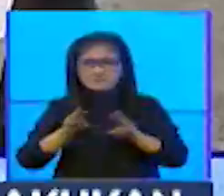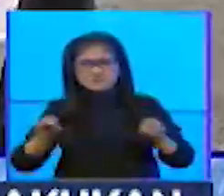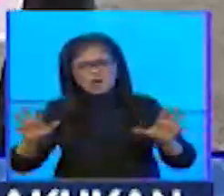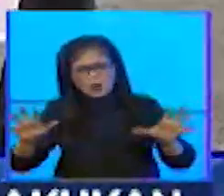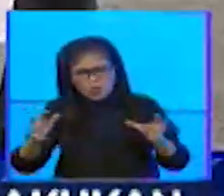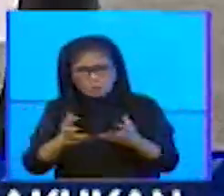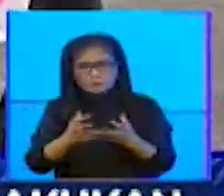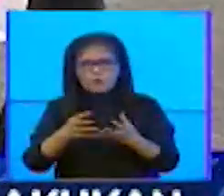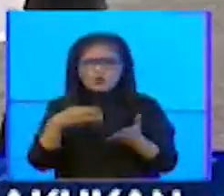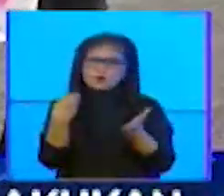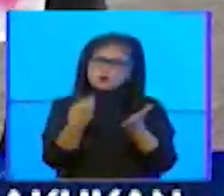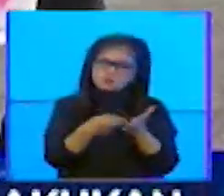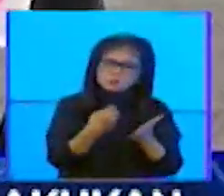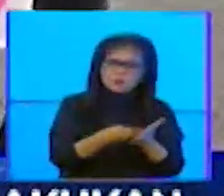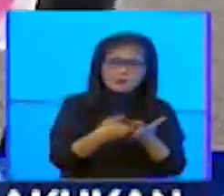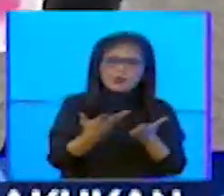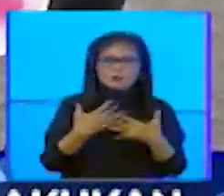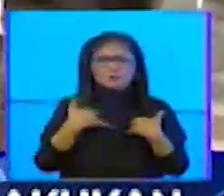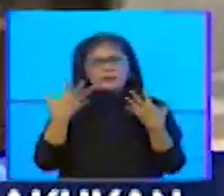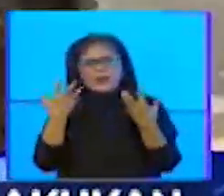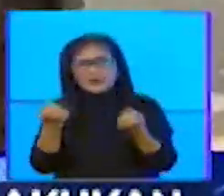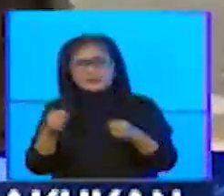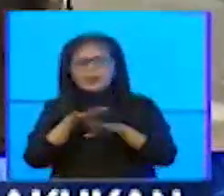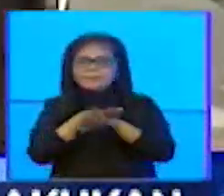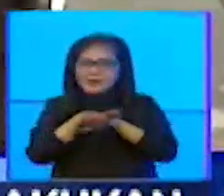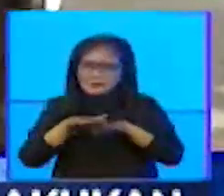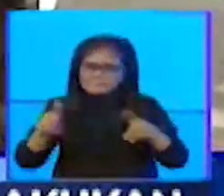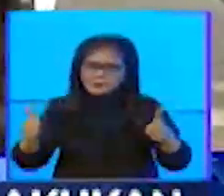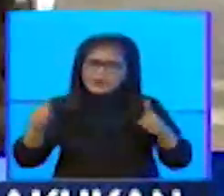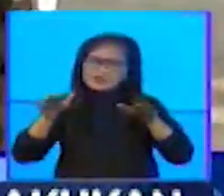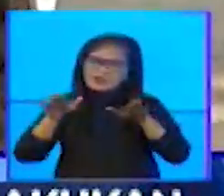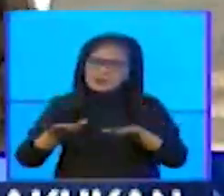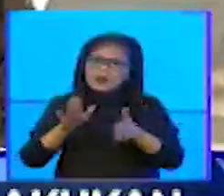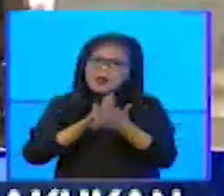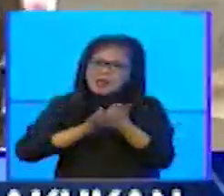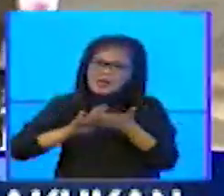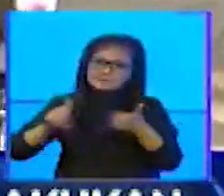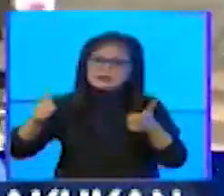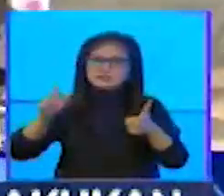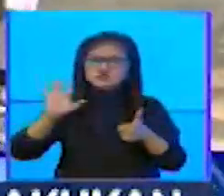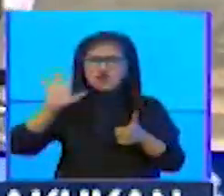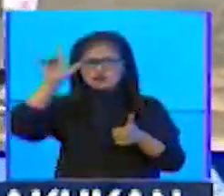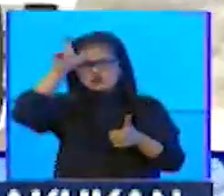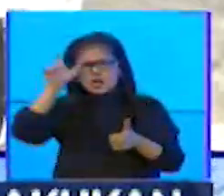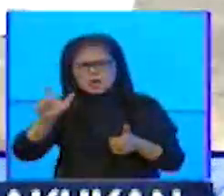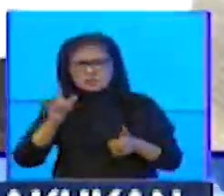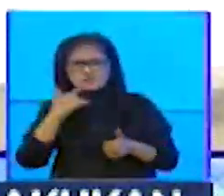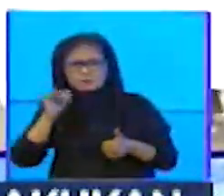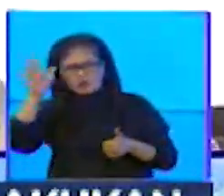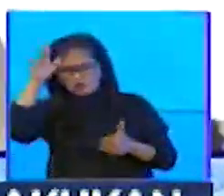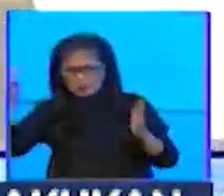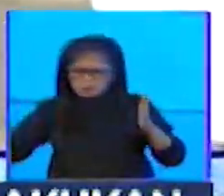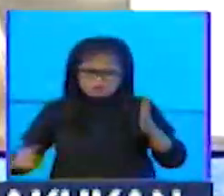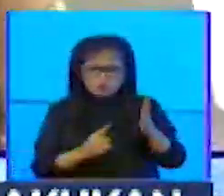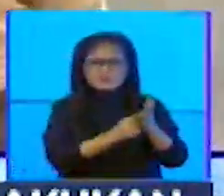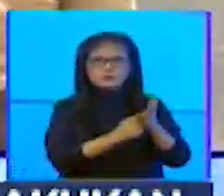unsur mahasiswa ini dapat berjalan damai, tidak ada begitu penyusup-penyusup ataupun oknum-oknum yang menunggangi aksi demonstrasi kemudian